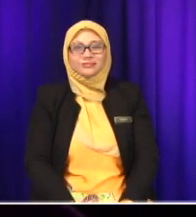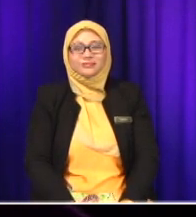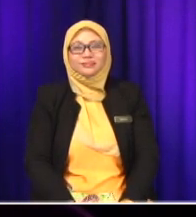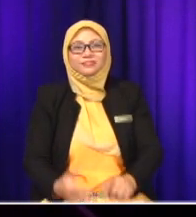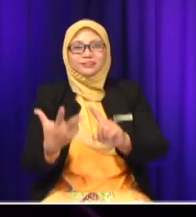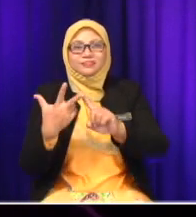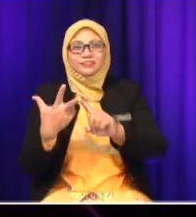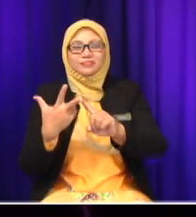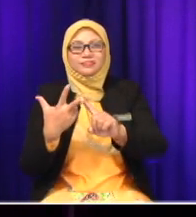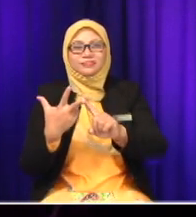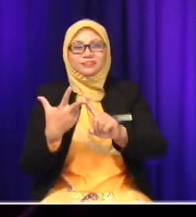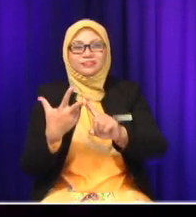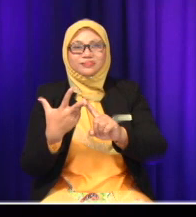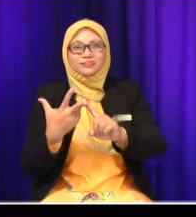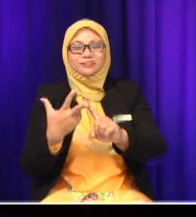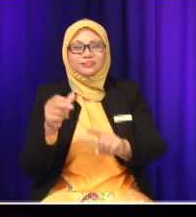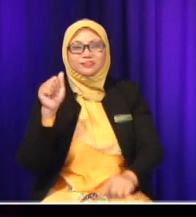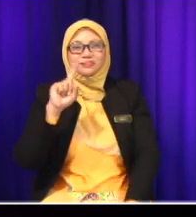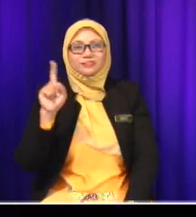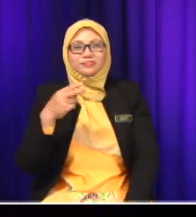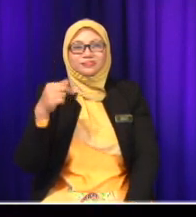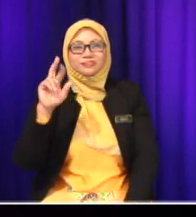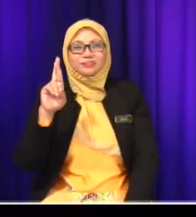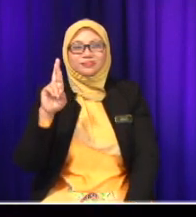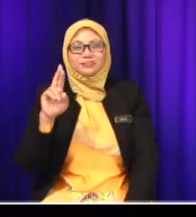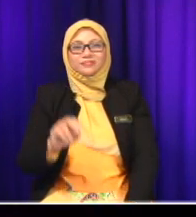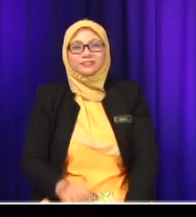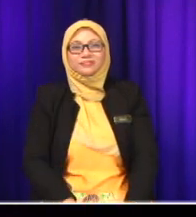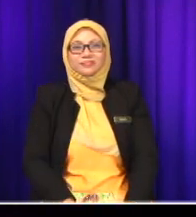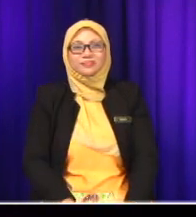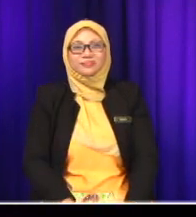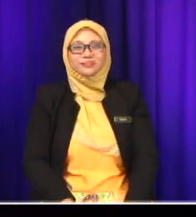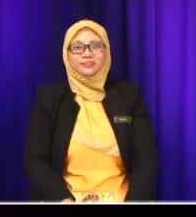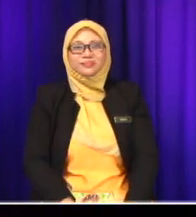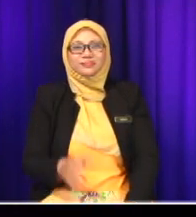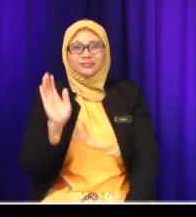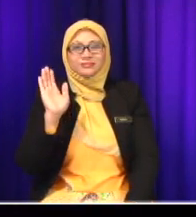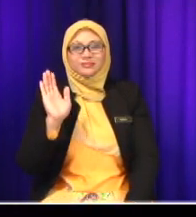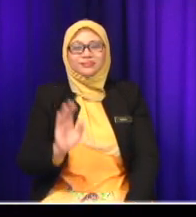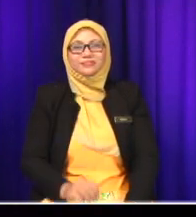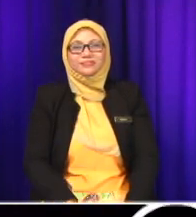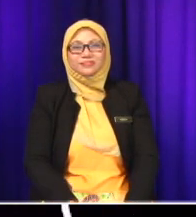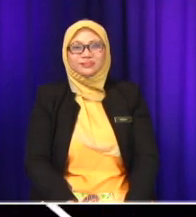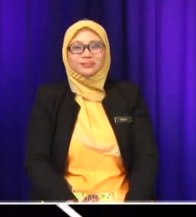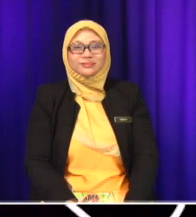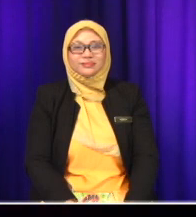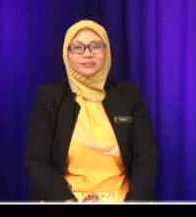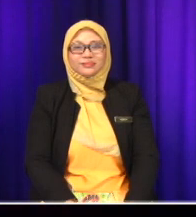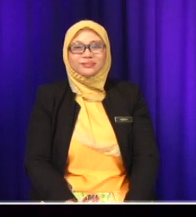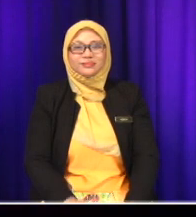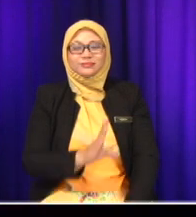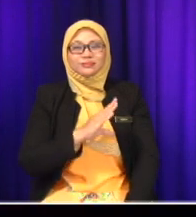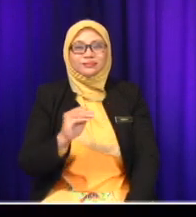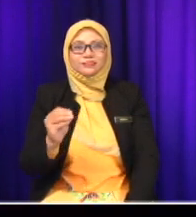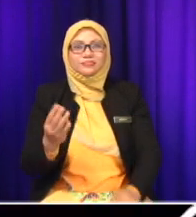ketiga Muhammad Azhar Bin John Azar dah okey okey dan yang